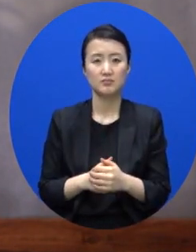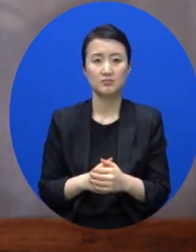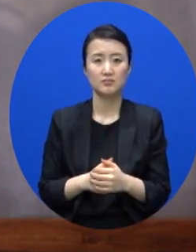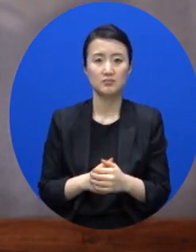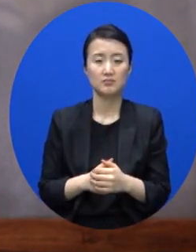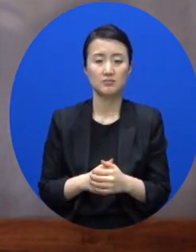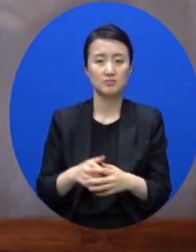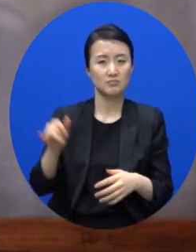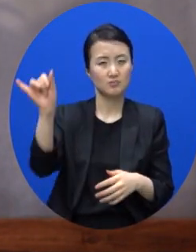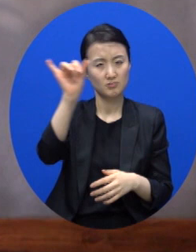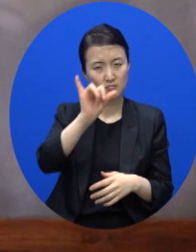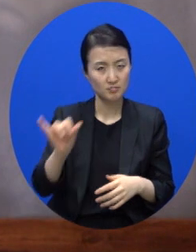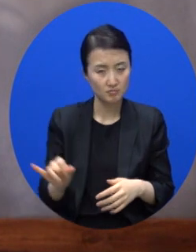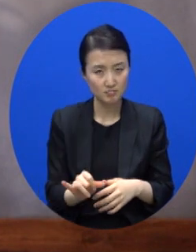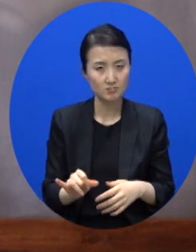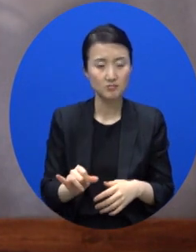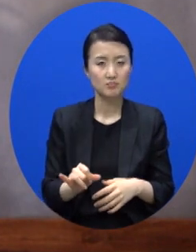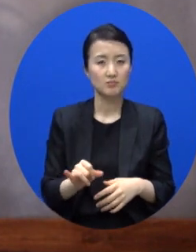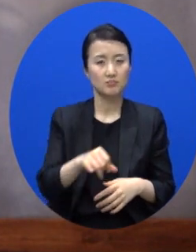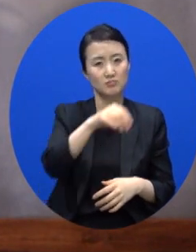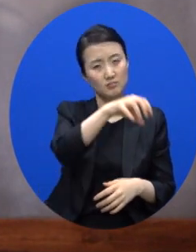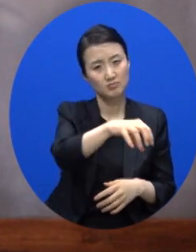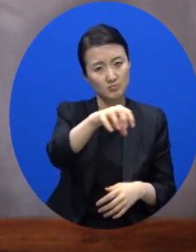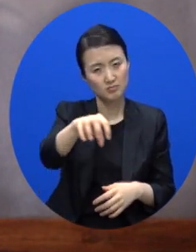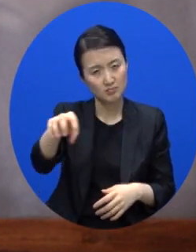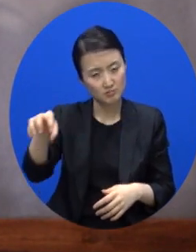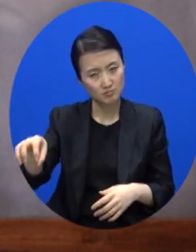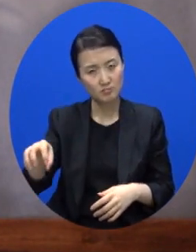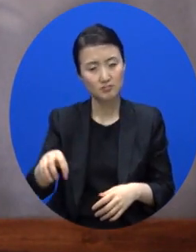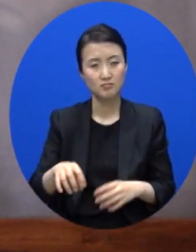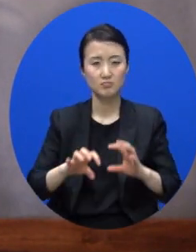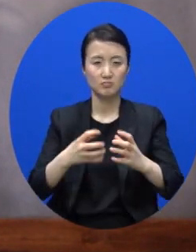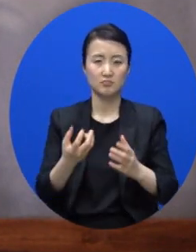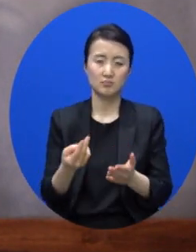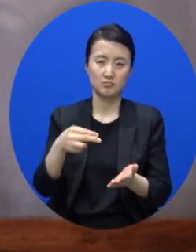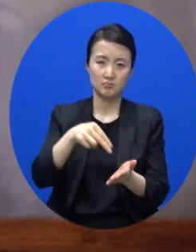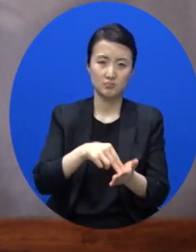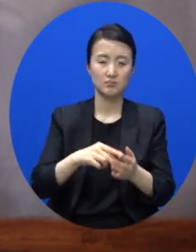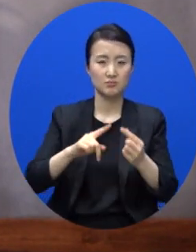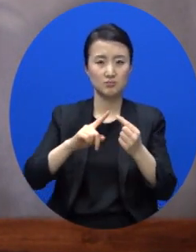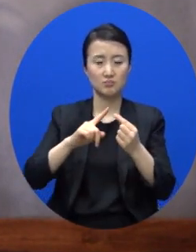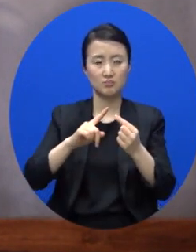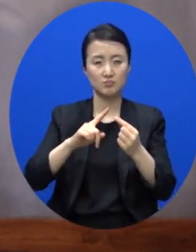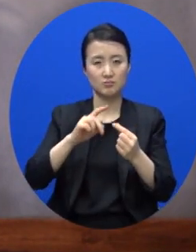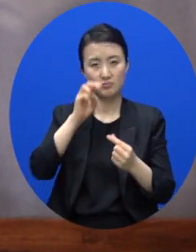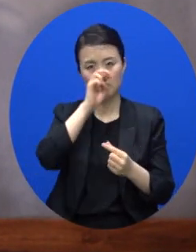국립국악원을 비롯한 요소 요소에서 다 자기 역할을